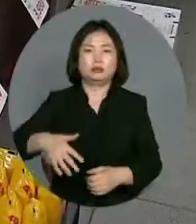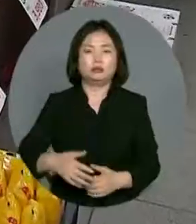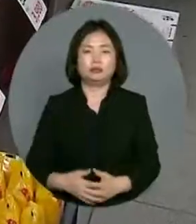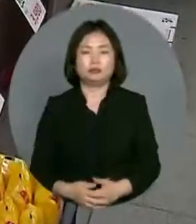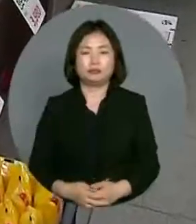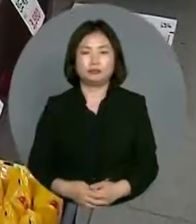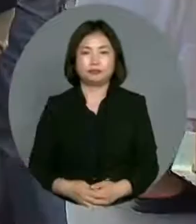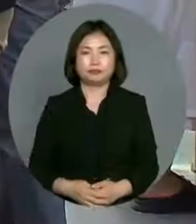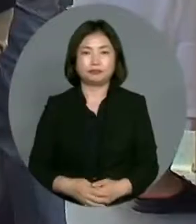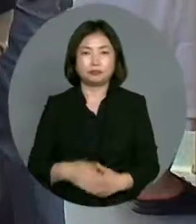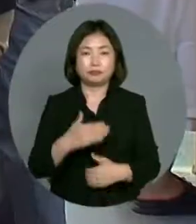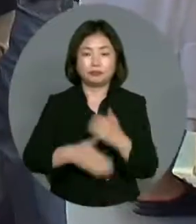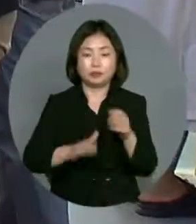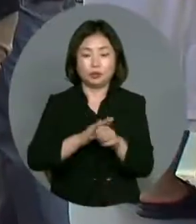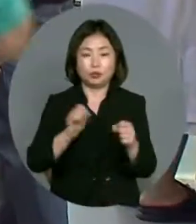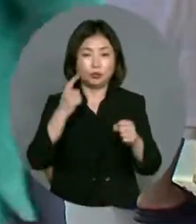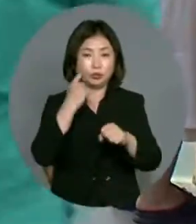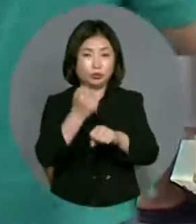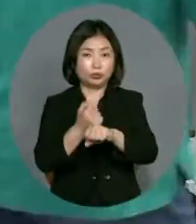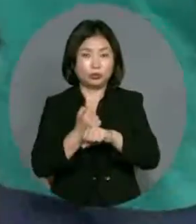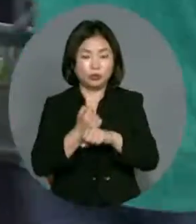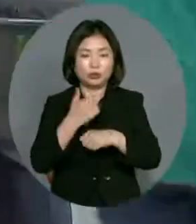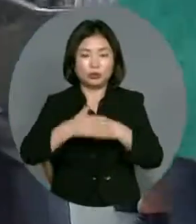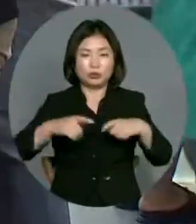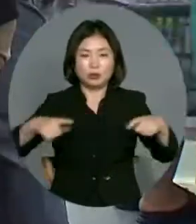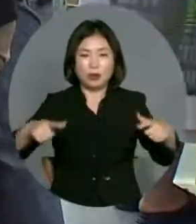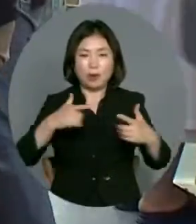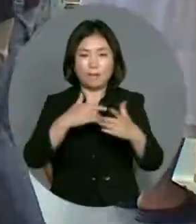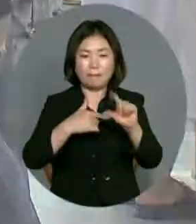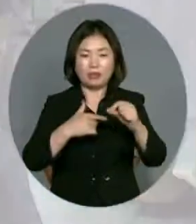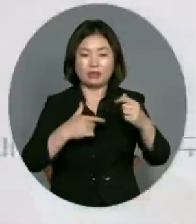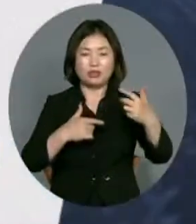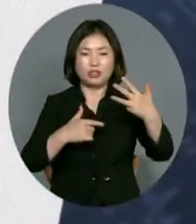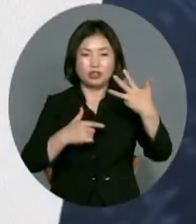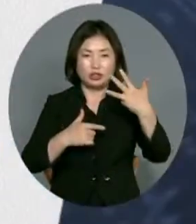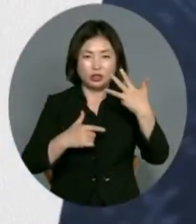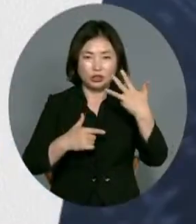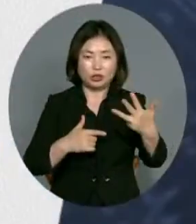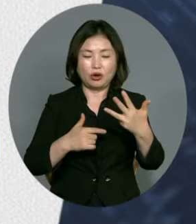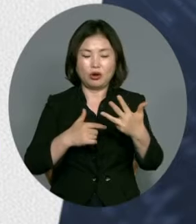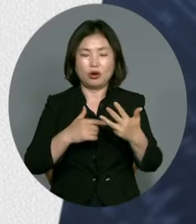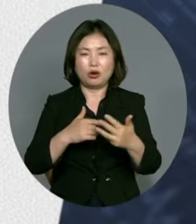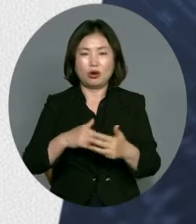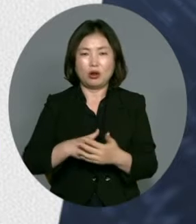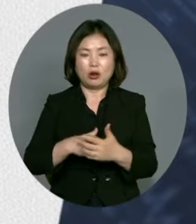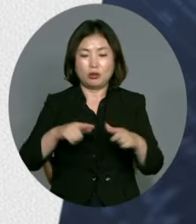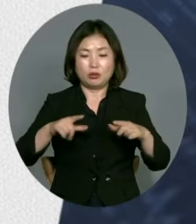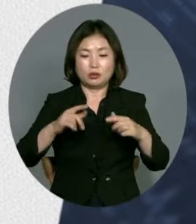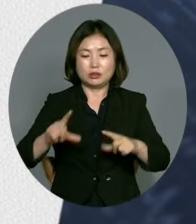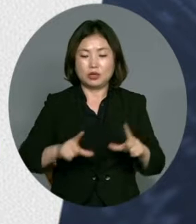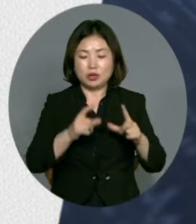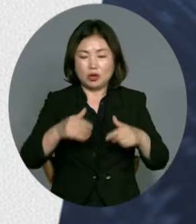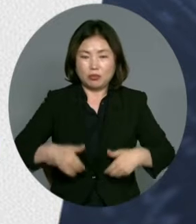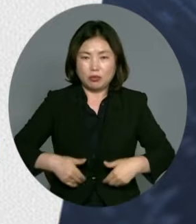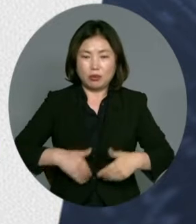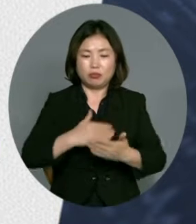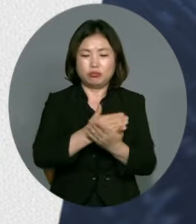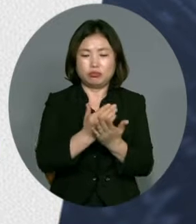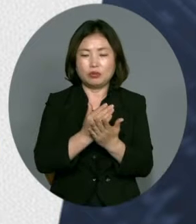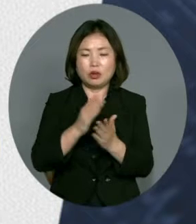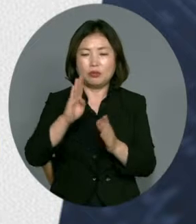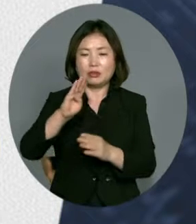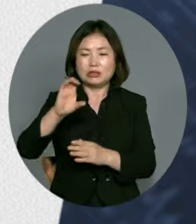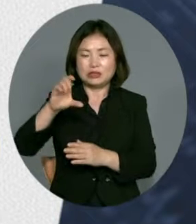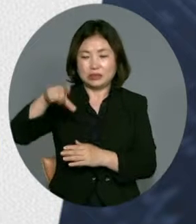있습니다. 대구경북연구원이 대구 지역 48개 생활 밀착 업종 매출액을 BC카드 사용액을 통해